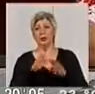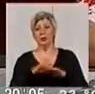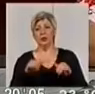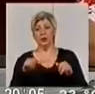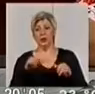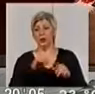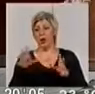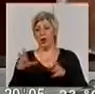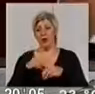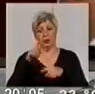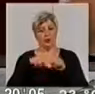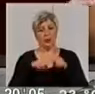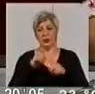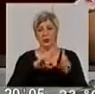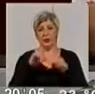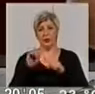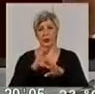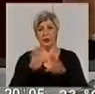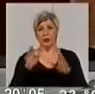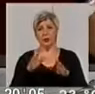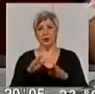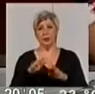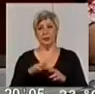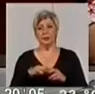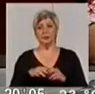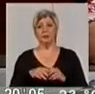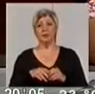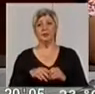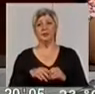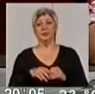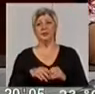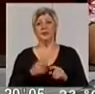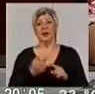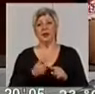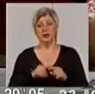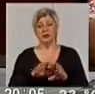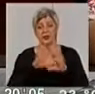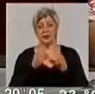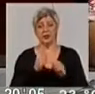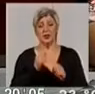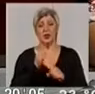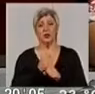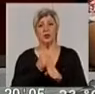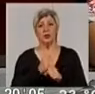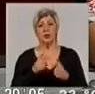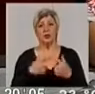В 60 батьків повезли дітей в Київ. Це все робиться організовано. Придбаваються